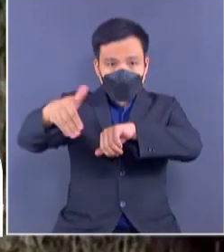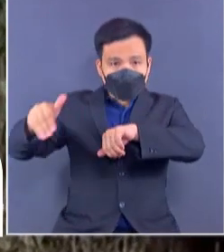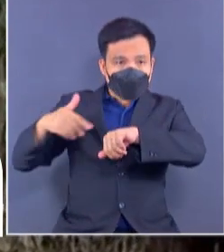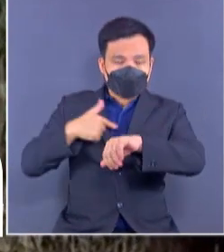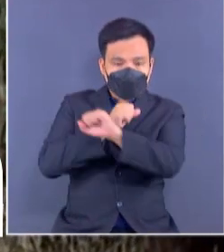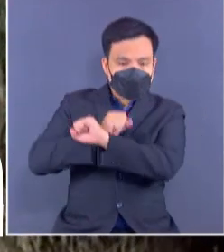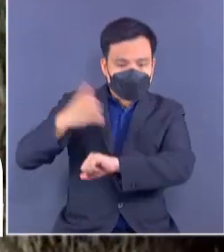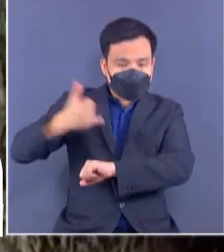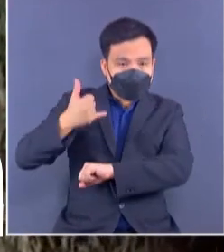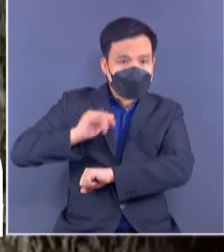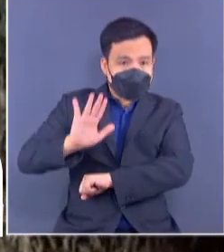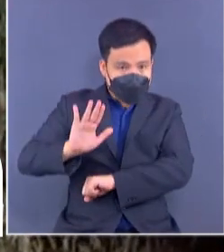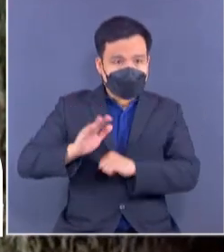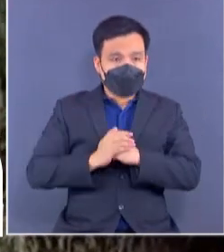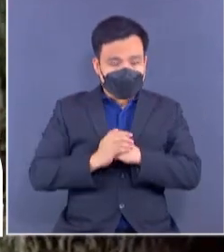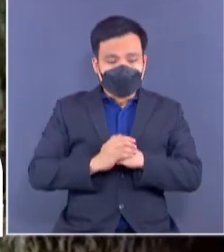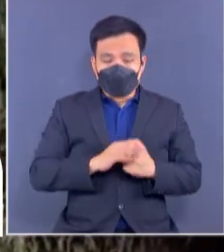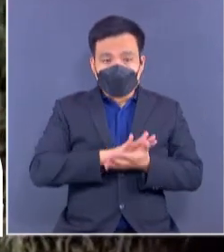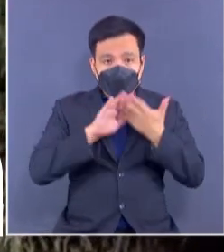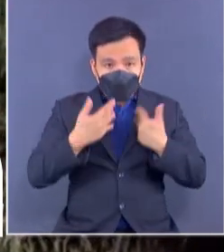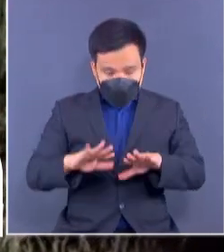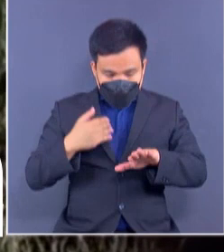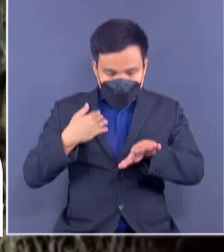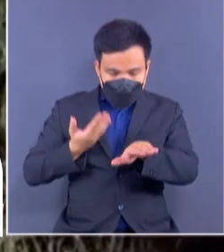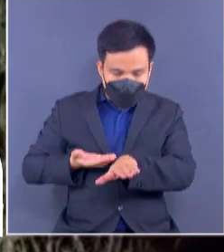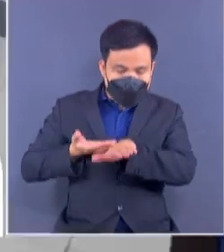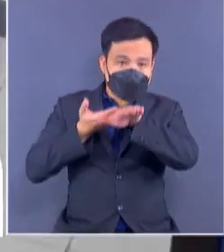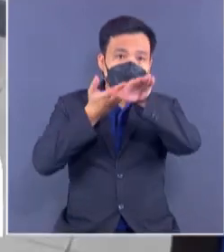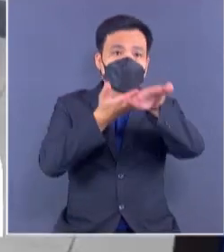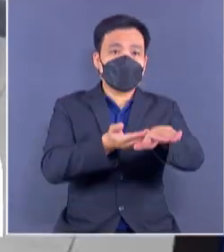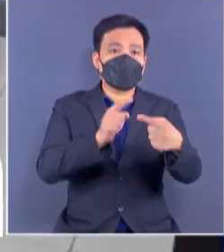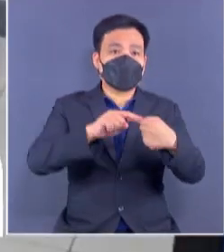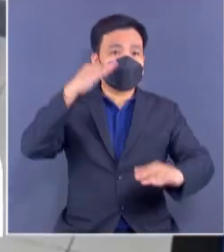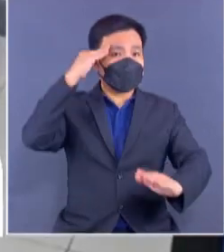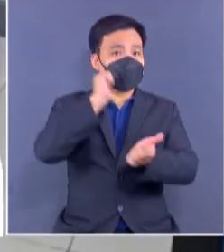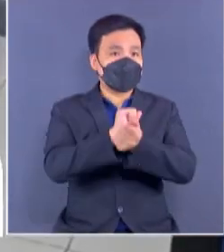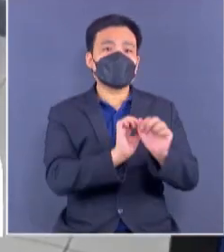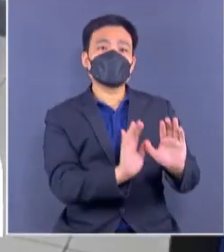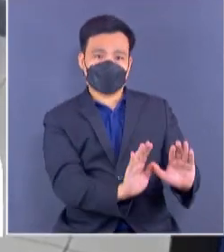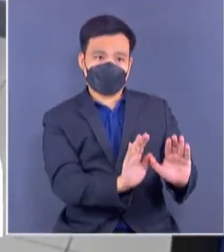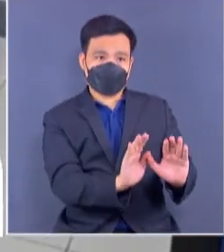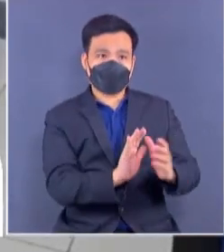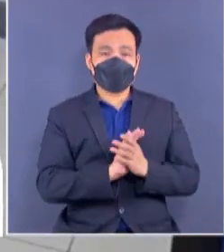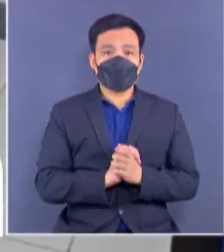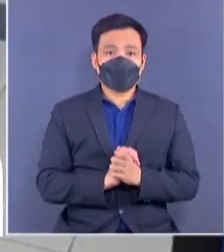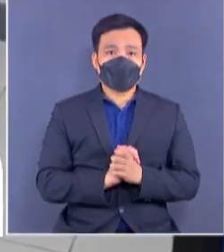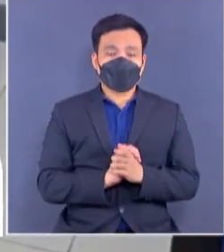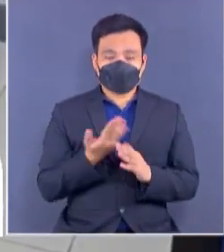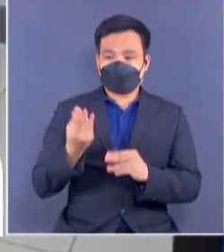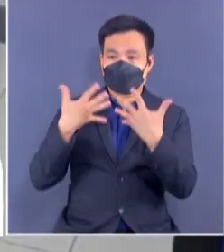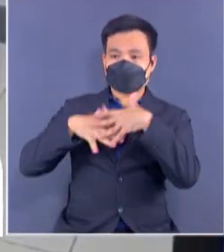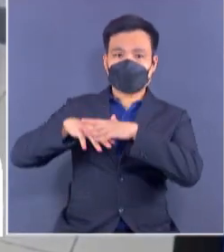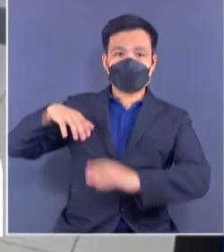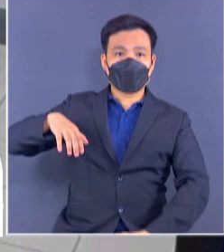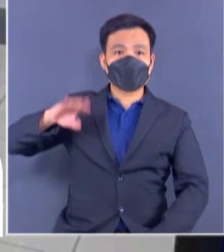ก็เคลื่อนย้ายรถขนเงินเนี่ยไปยังสถานีตำรวจทางหลวงมาประชันนะครับไปเก็บรักษาไว้ก่อนแล้วก็มีการประสานทางบริ